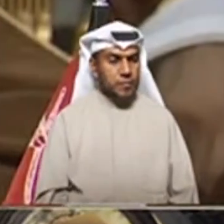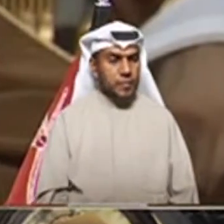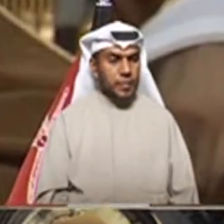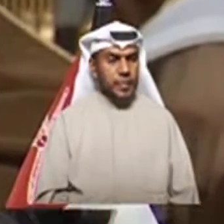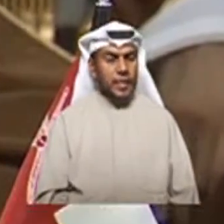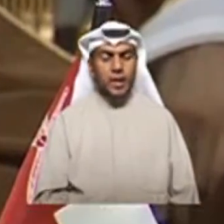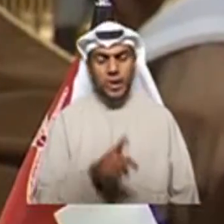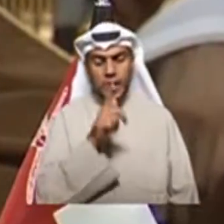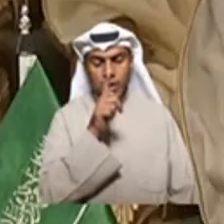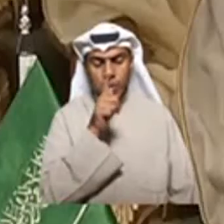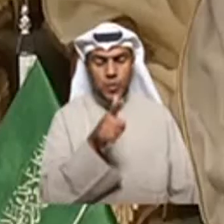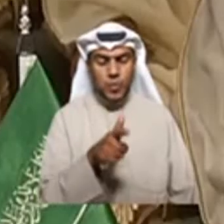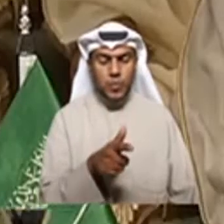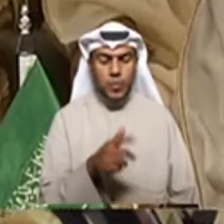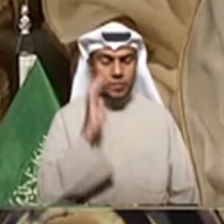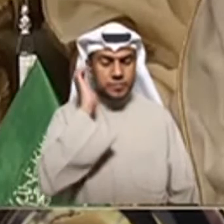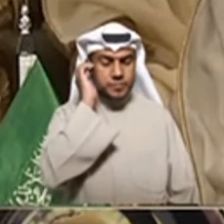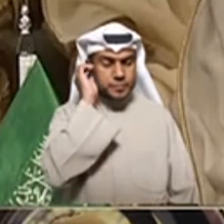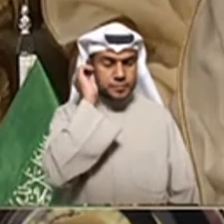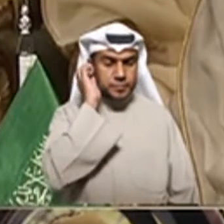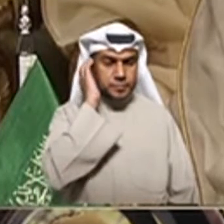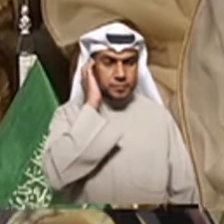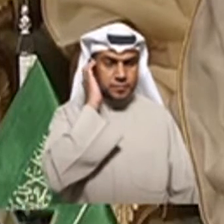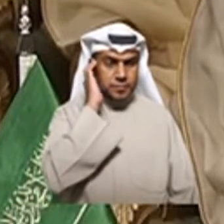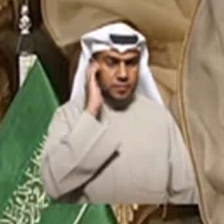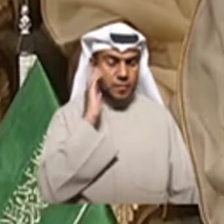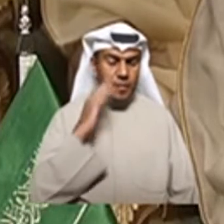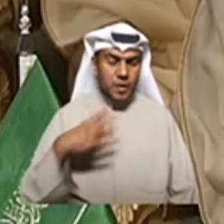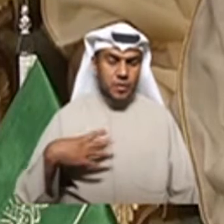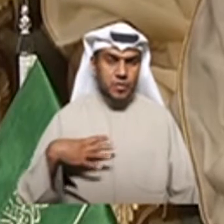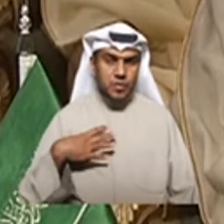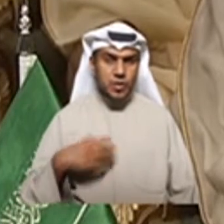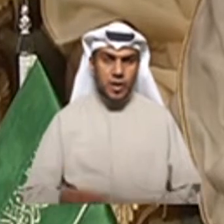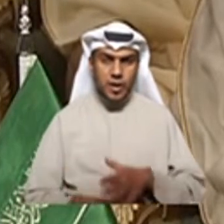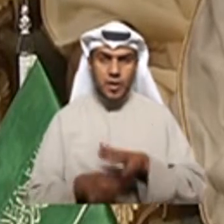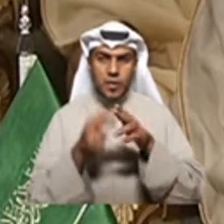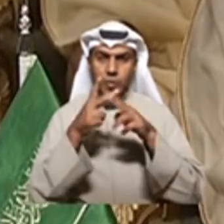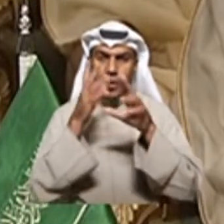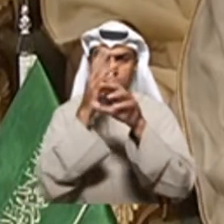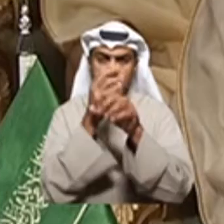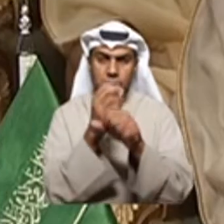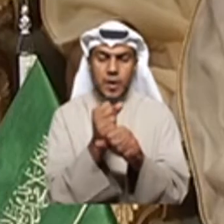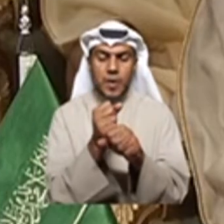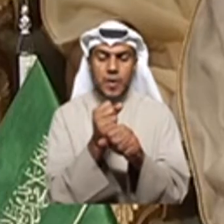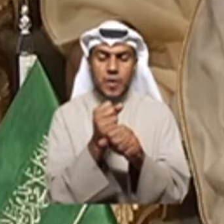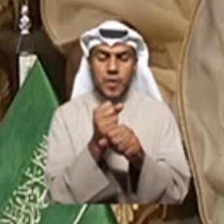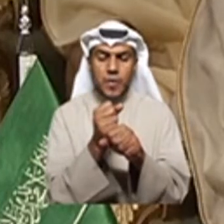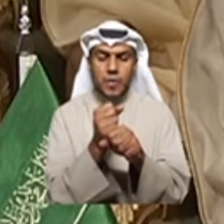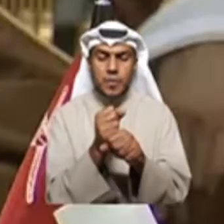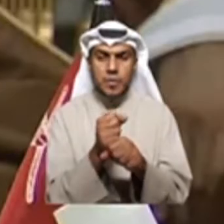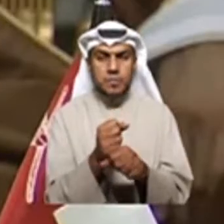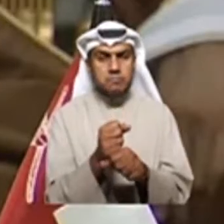كما استمعنا إلى كلمة صاحب السمو الشيخ صباح وهي كلمة